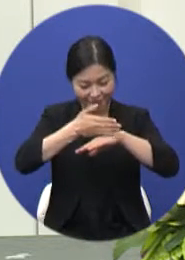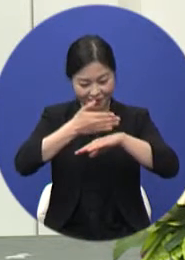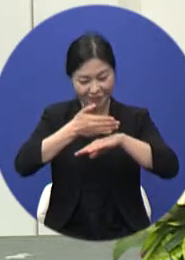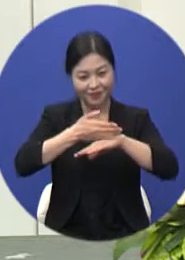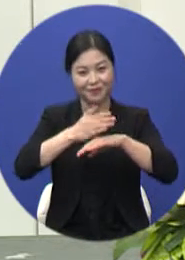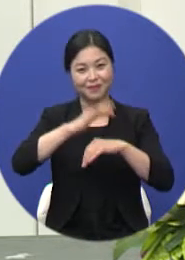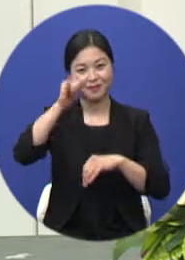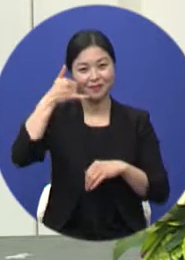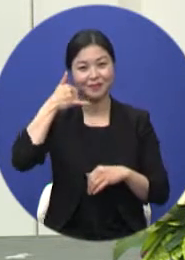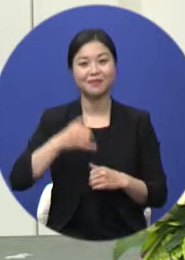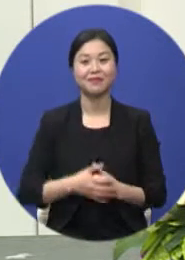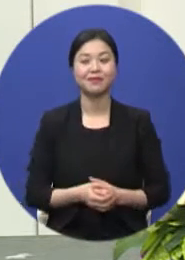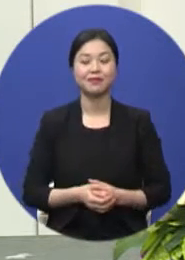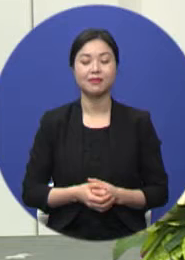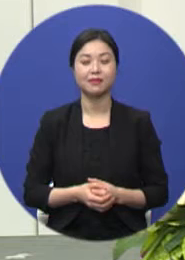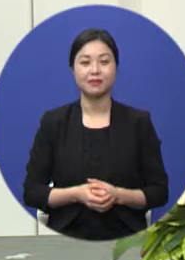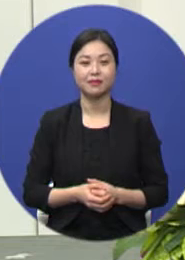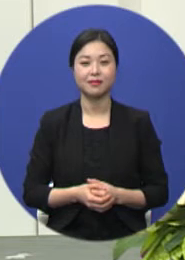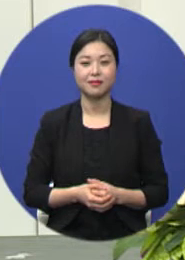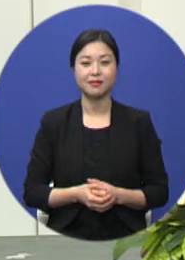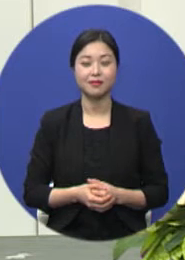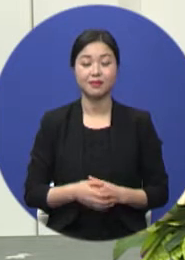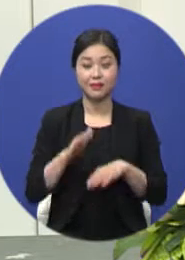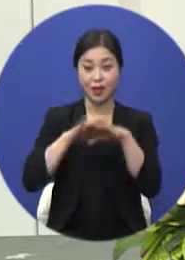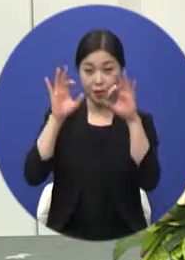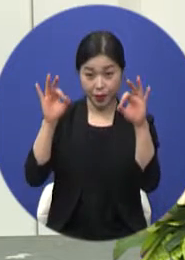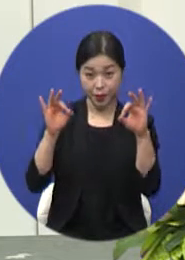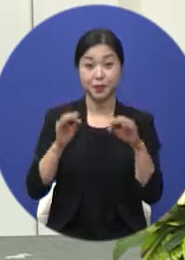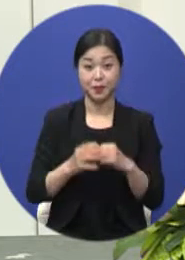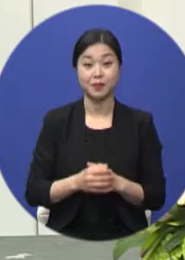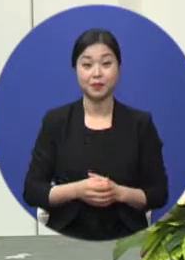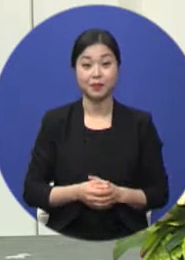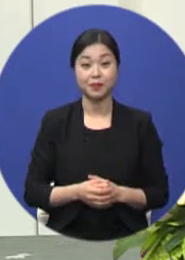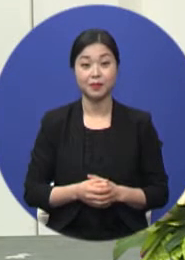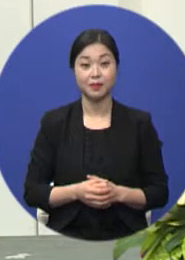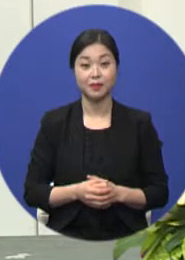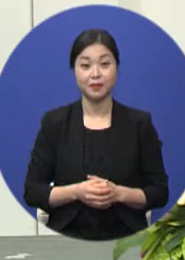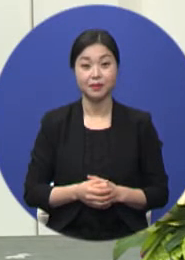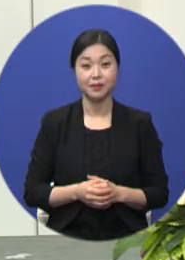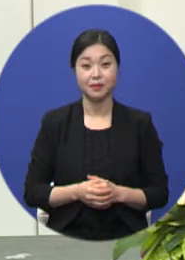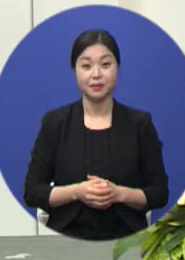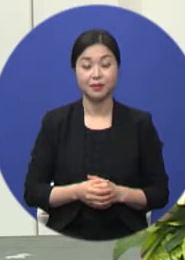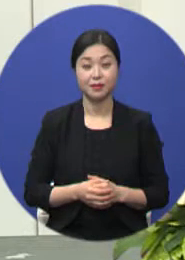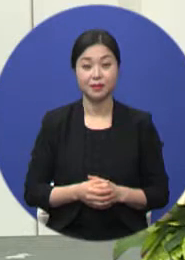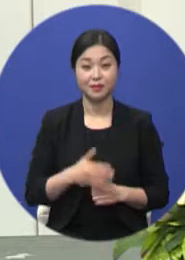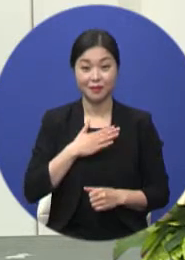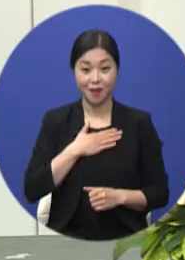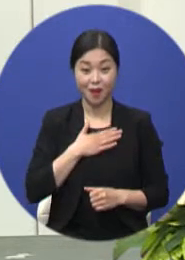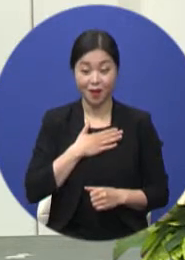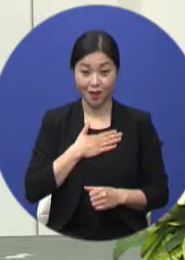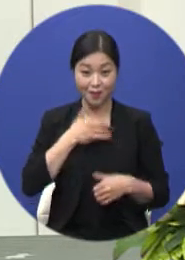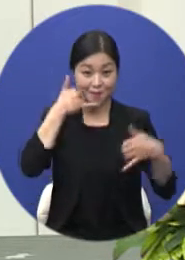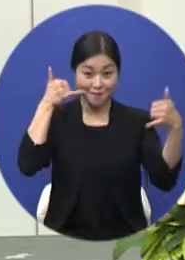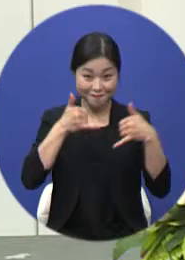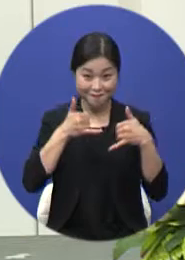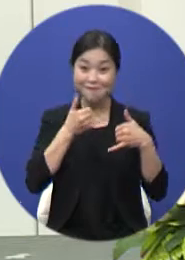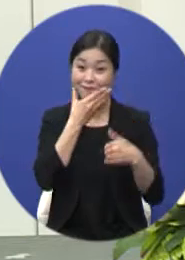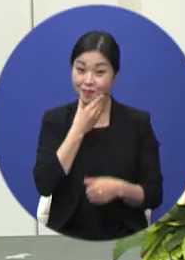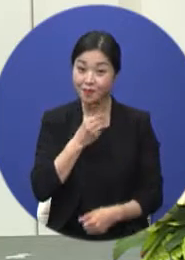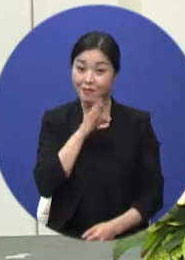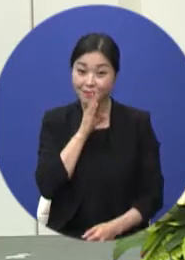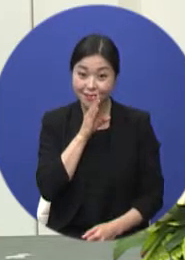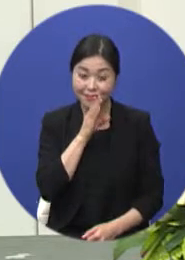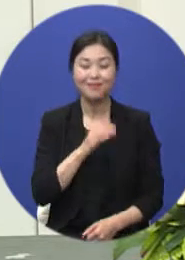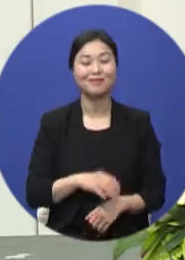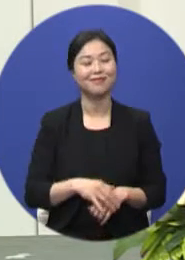전화 주셔가지고. 방송 잘 보고 있습니다. 아이고, 아, 네. 최창호하고 이렇게 만나시는 게 행복하시죠?